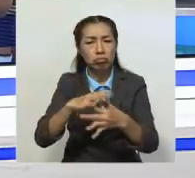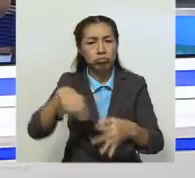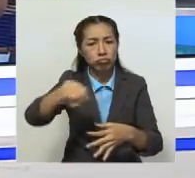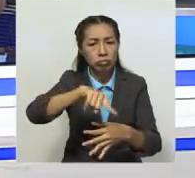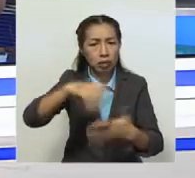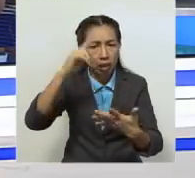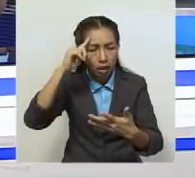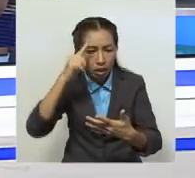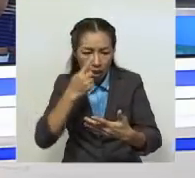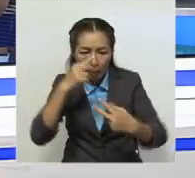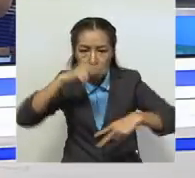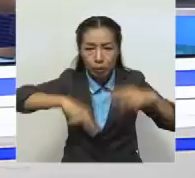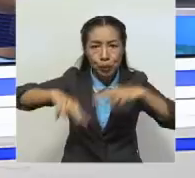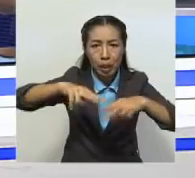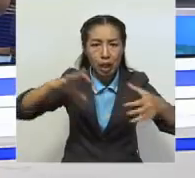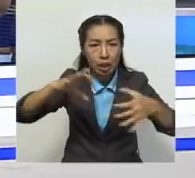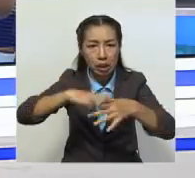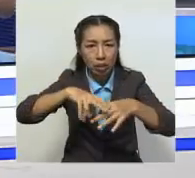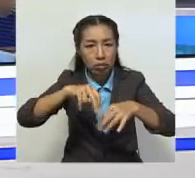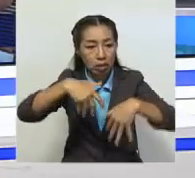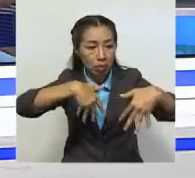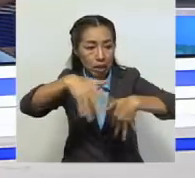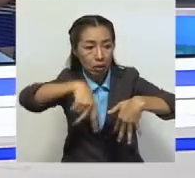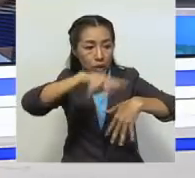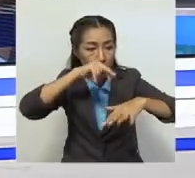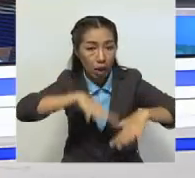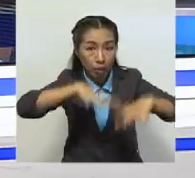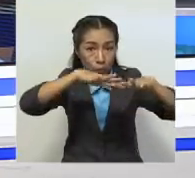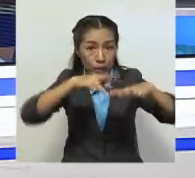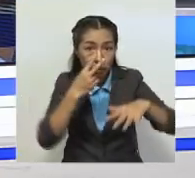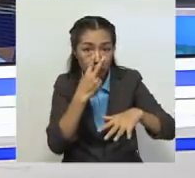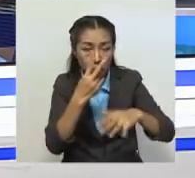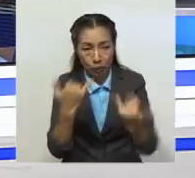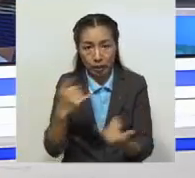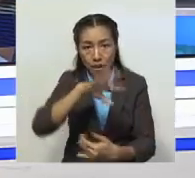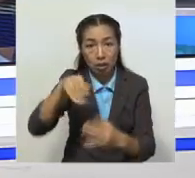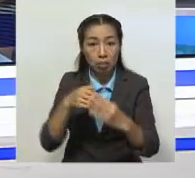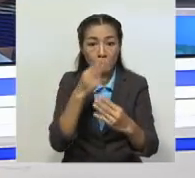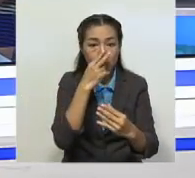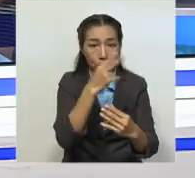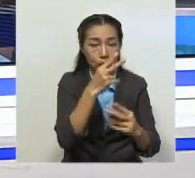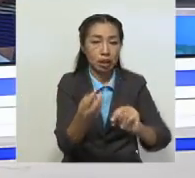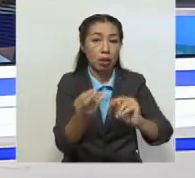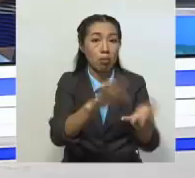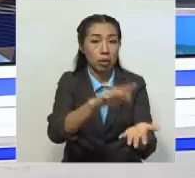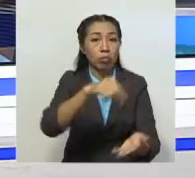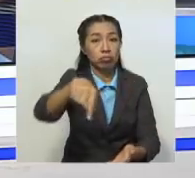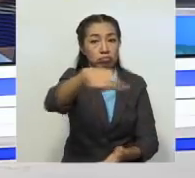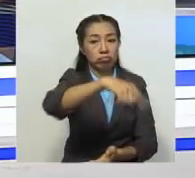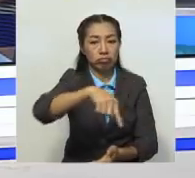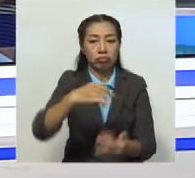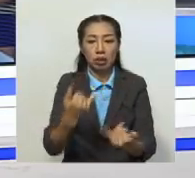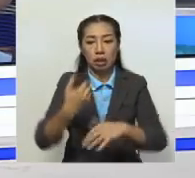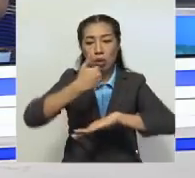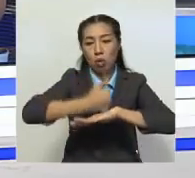ะคะไม่ว่าจะเป็นการเข้าไปดูแลในพื้นที่ที่ถูกน้ำท่วมวันนี้หนึ่งพื้นที่ที่พาไปติดตามก็คือที่จังหวัดนครพนมค่ะตอนนี้นะค